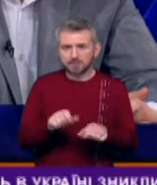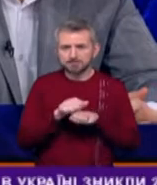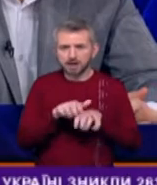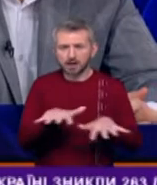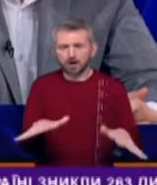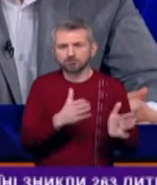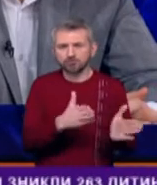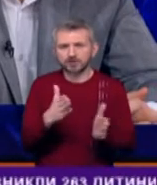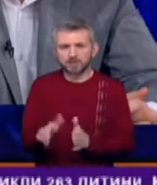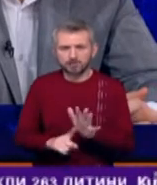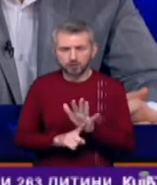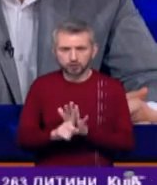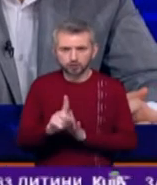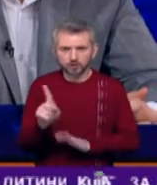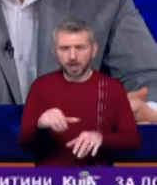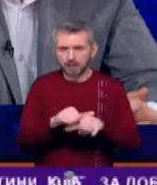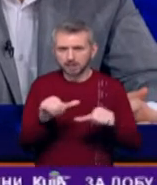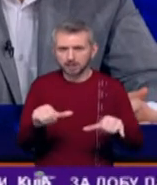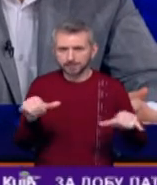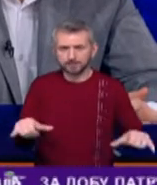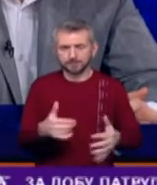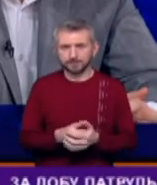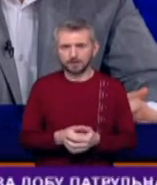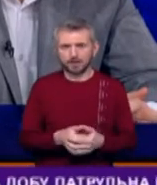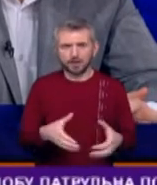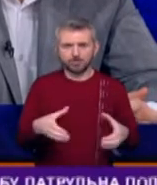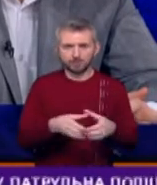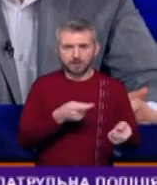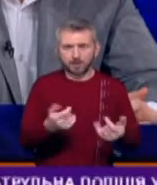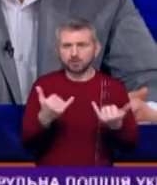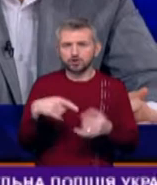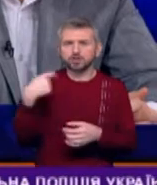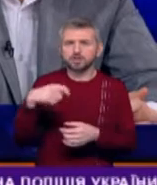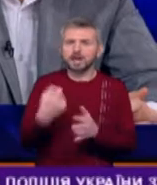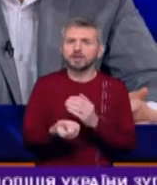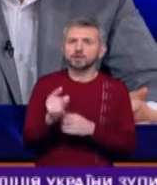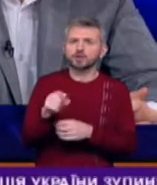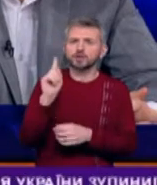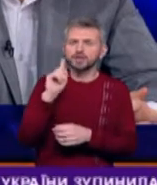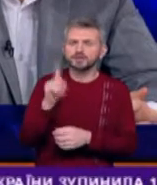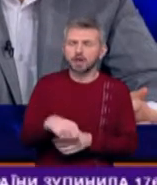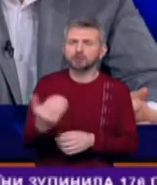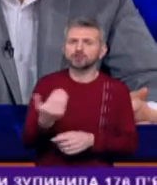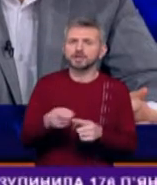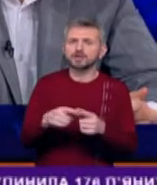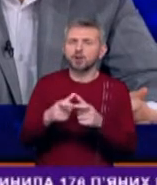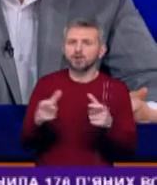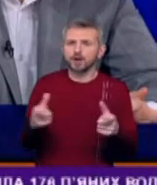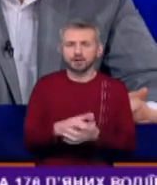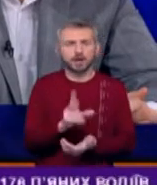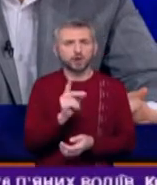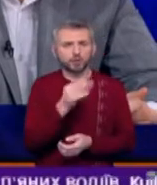система запускається, штабами... діючого президента. А звідки вони знають, Ігор Степанович, чий це конверт? Скажіть, будь